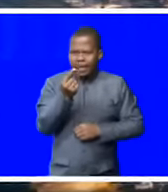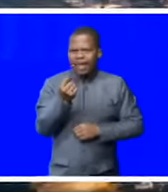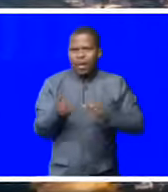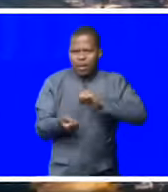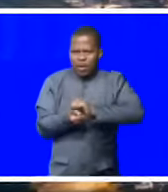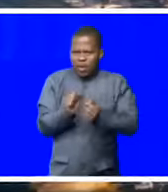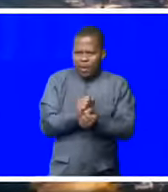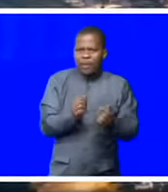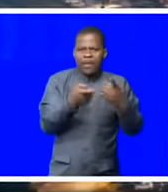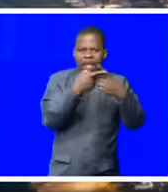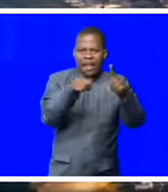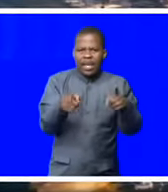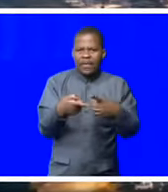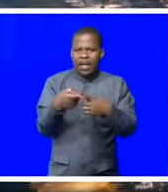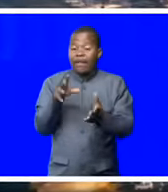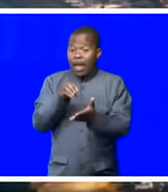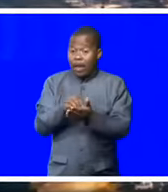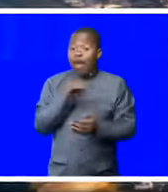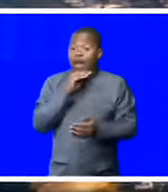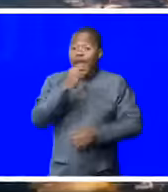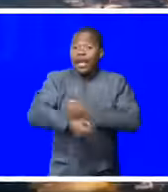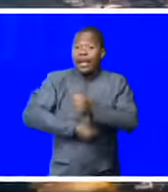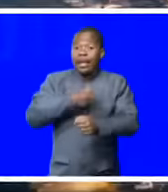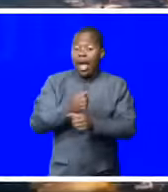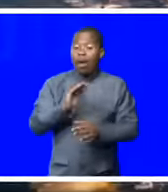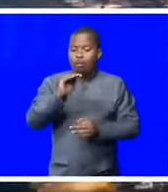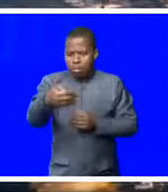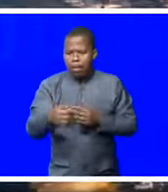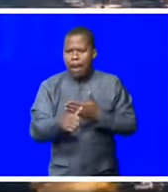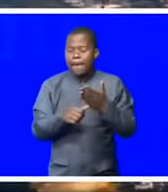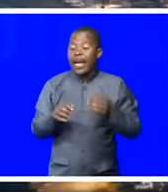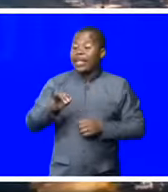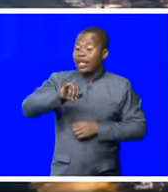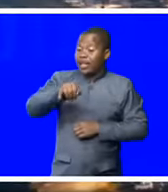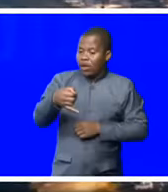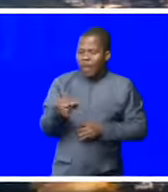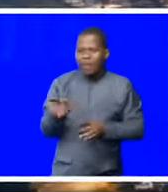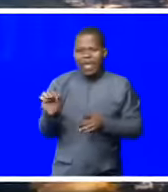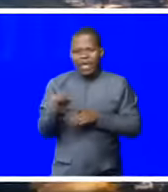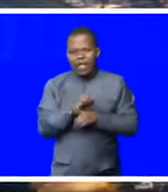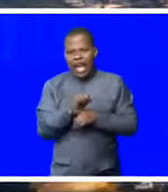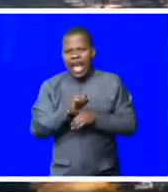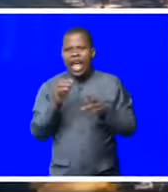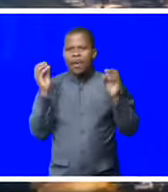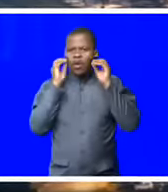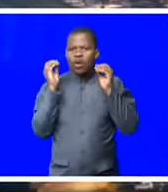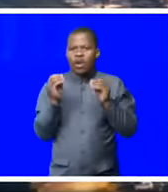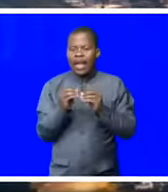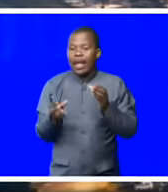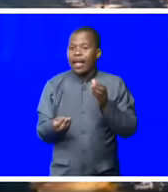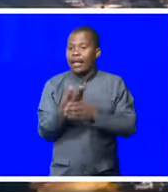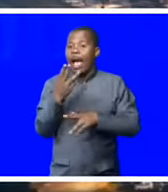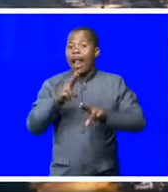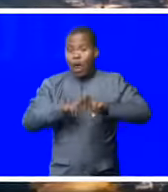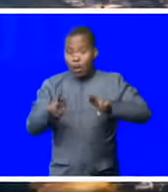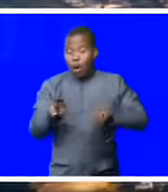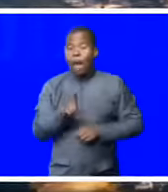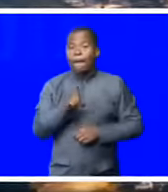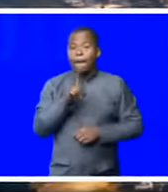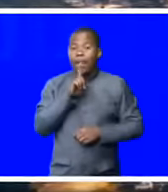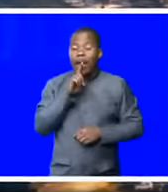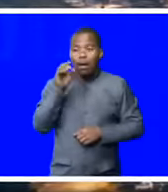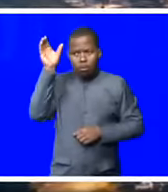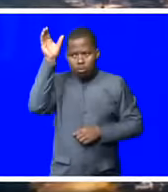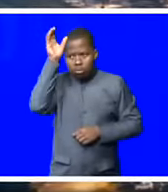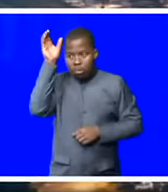khona ngabhimbithwane eminyakeni lotako. Noma kunjalo le nyuvesi ithi seyinayo icwephesha lotawusita ukuthi letifundo tigcine titholakele